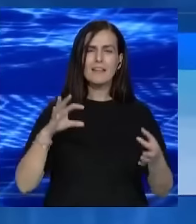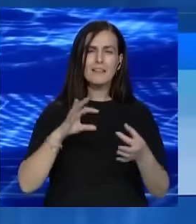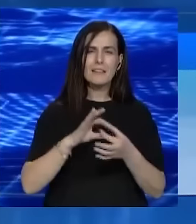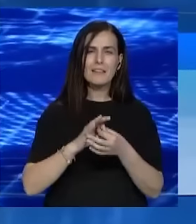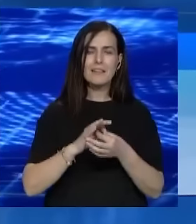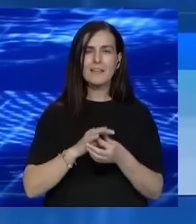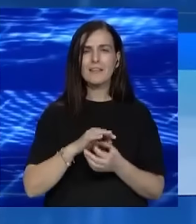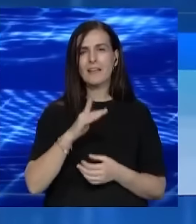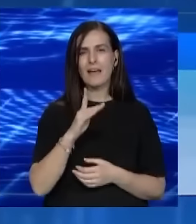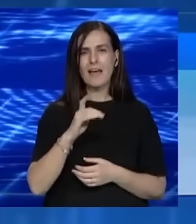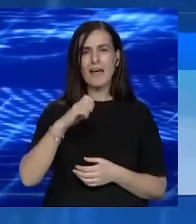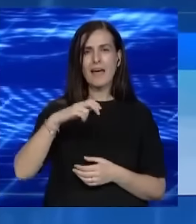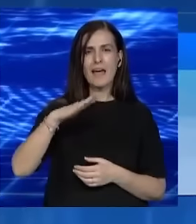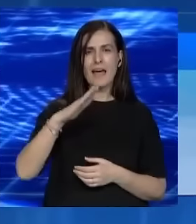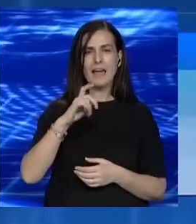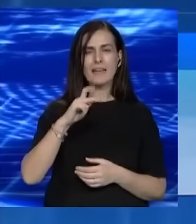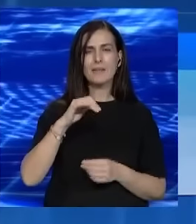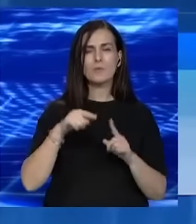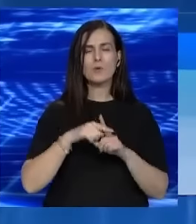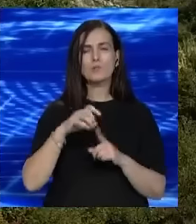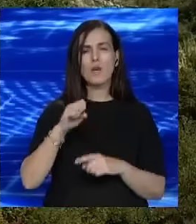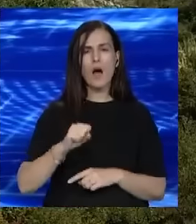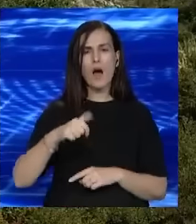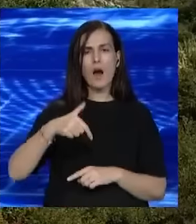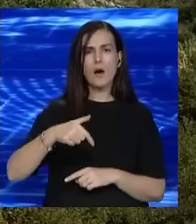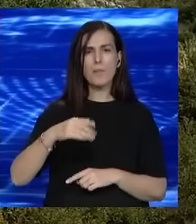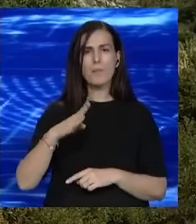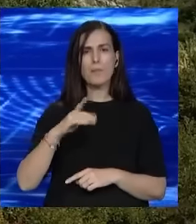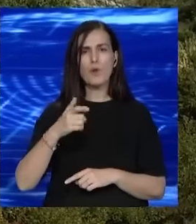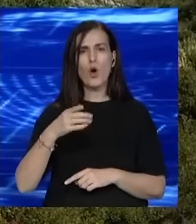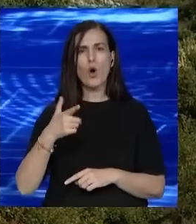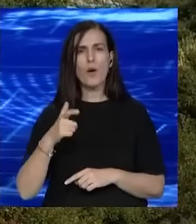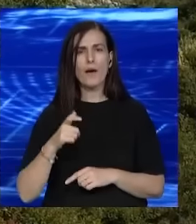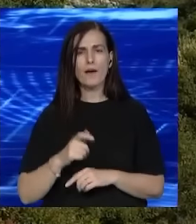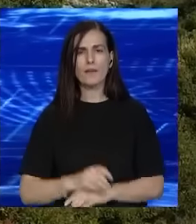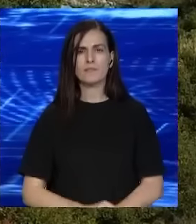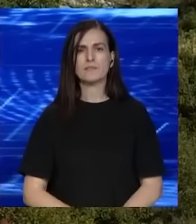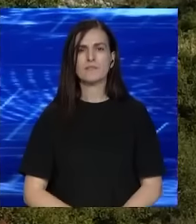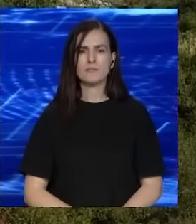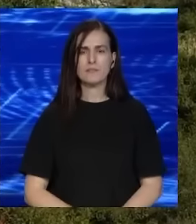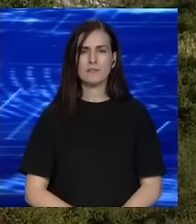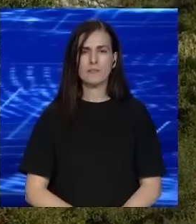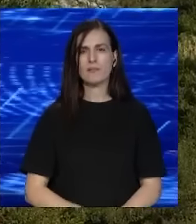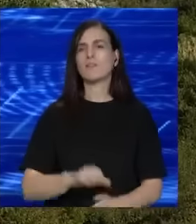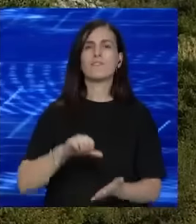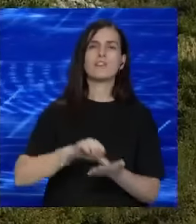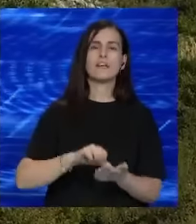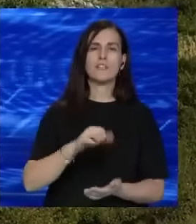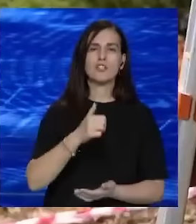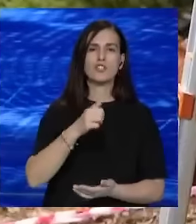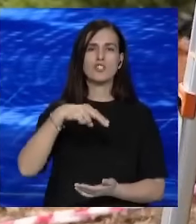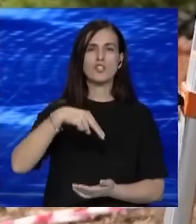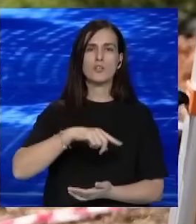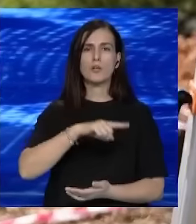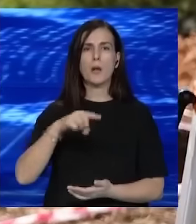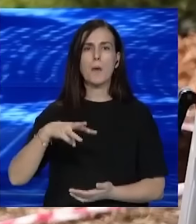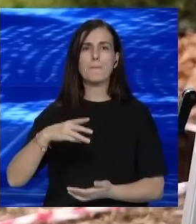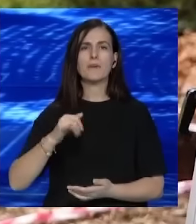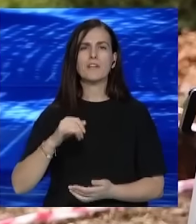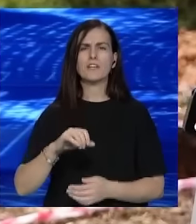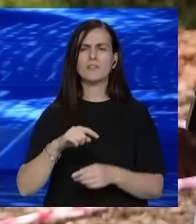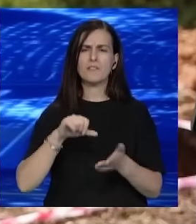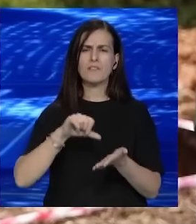asaj arbërore. Ndodhemi në fshatin Shënmëritë të Shëngjergjit, ku deri më tani